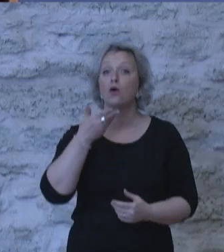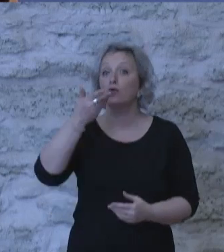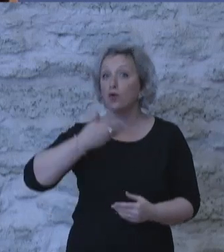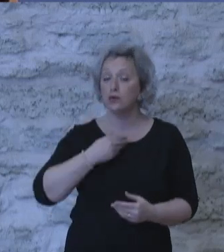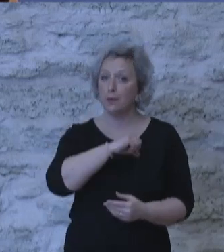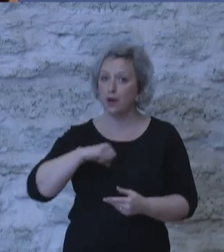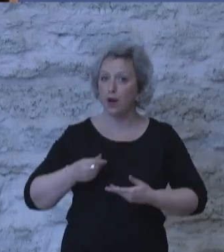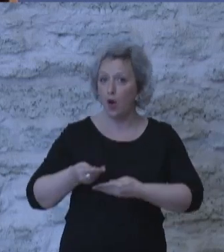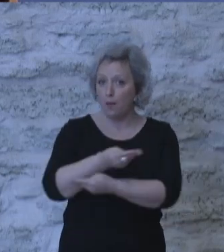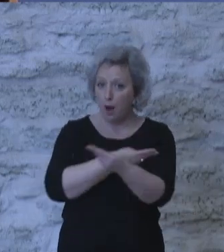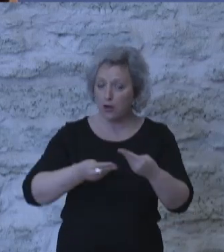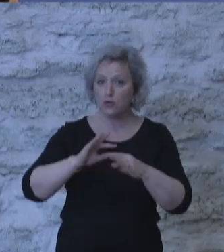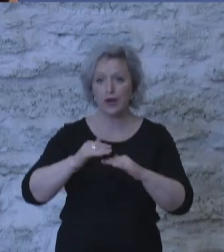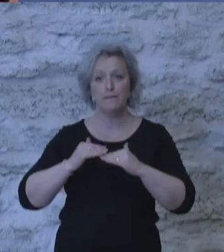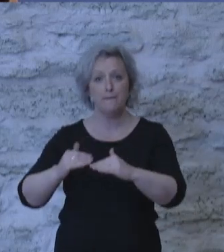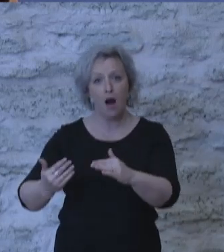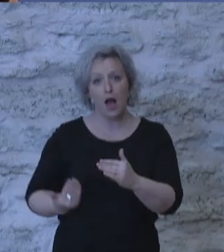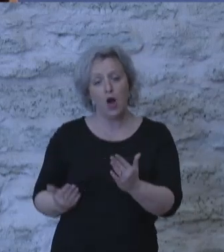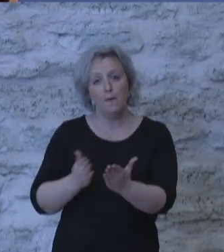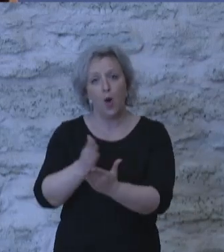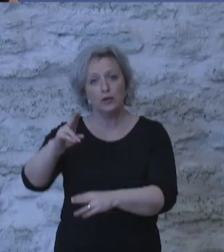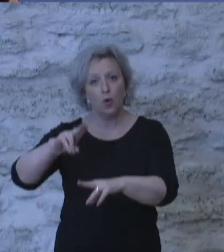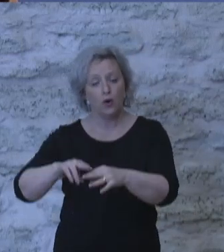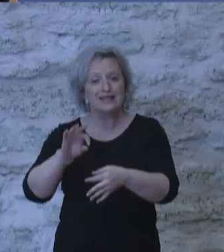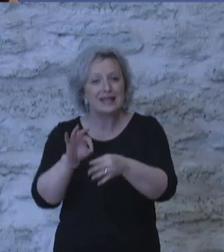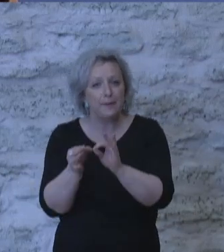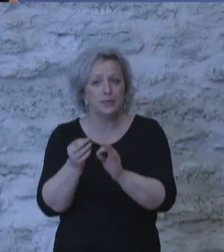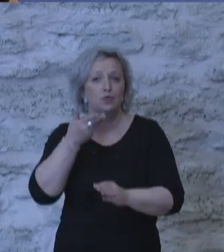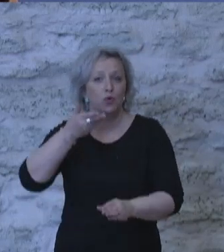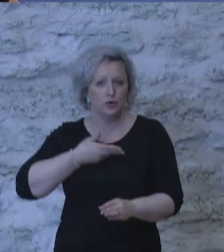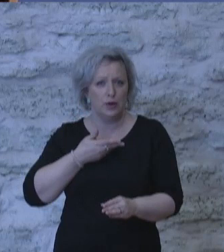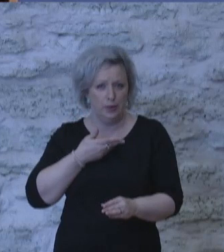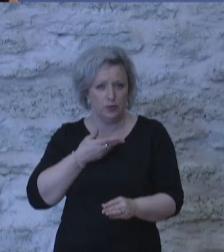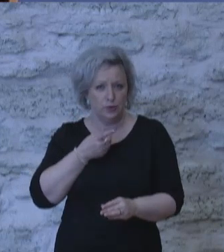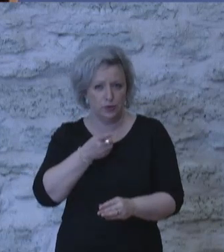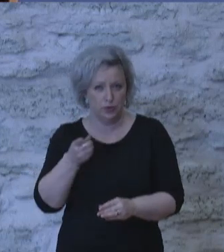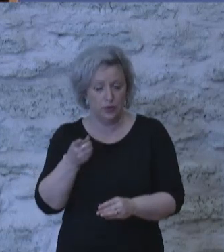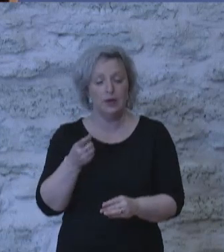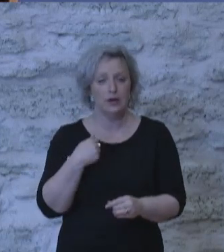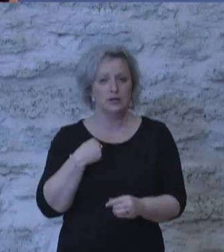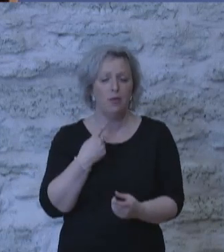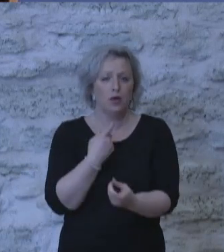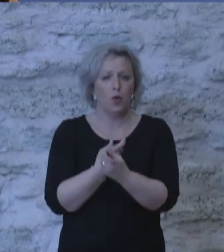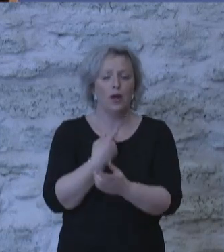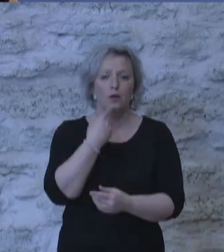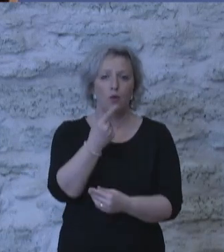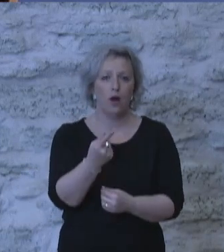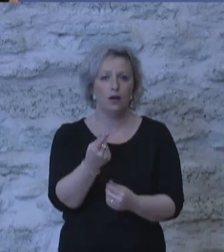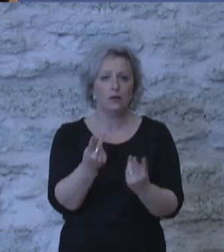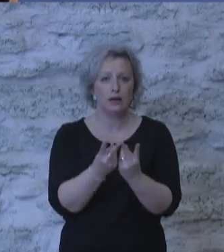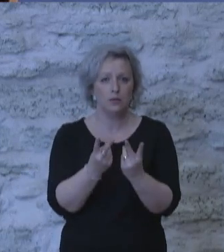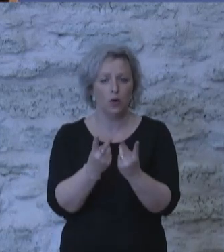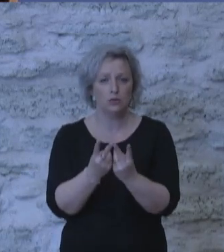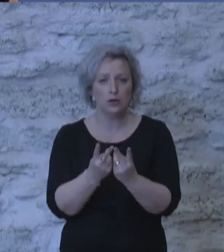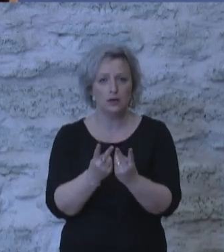meie põlvumajandus või maailu poliitika kohta konkreetsemalt, siis ma julgen öelda, et me oleme